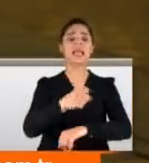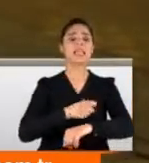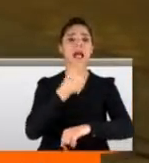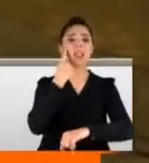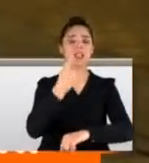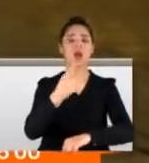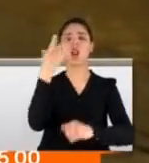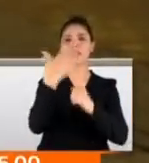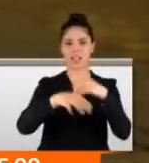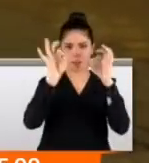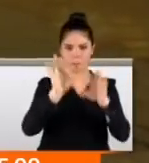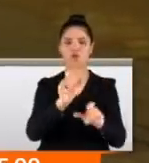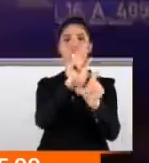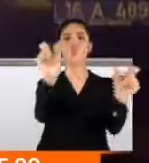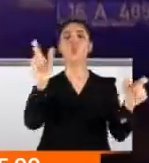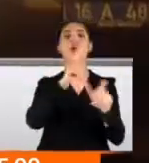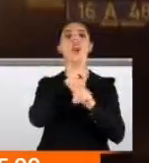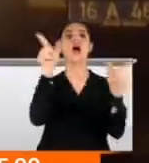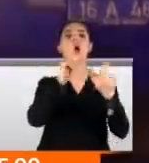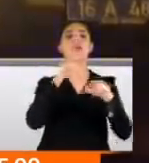kısıtlama başlayınca uyarı anonsları yapıldı.